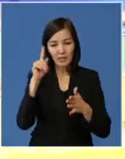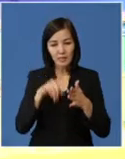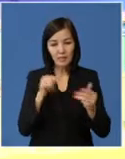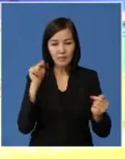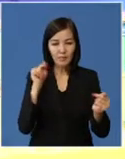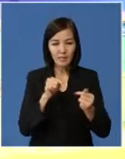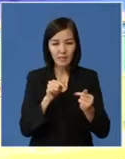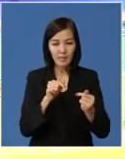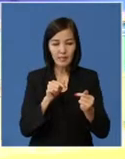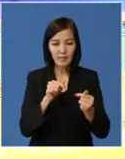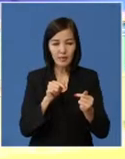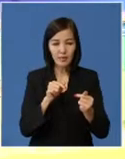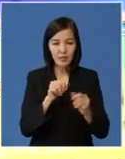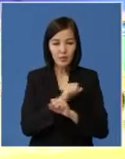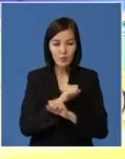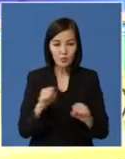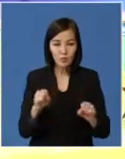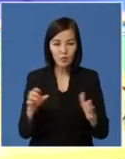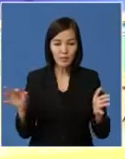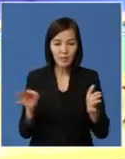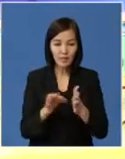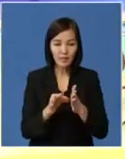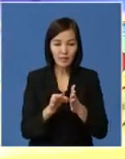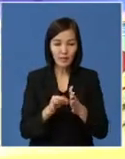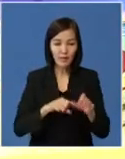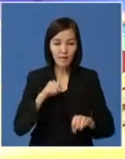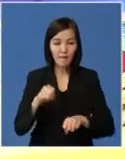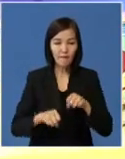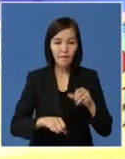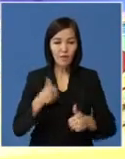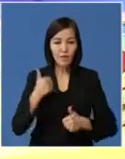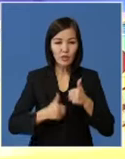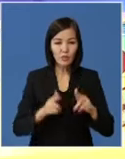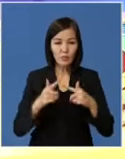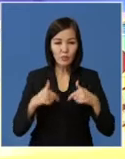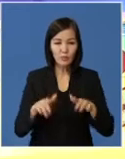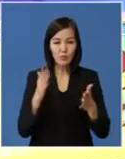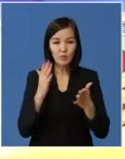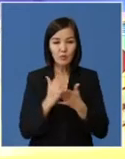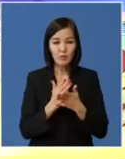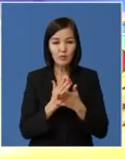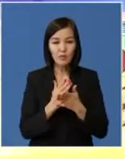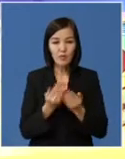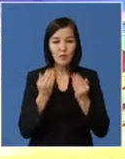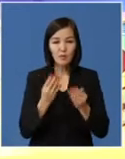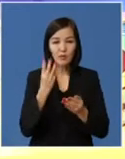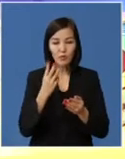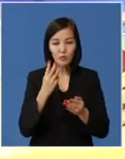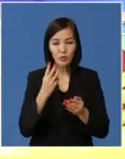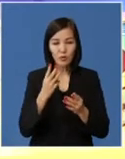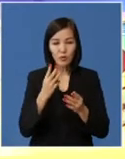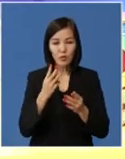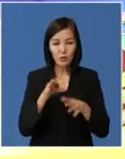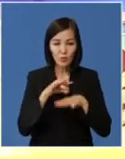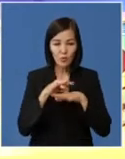қарсы, діни экстремизмге жол жоқ деген мақсатпен біз веложарыс ұйымдастырып отырмыз. Бұл өзі биыл үшінші рет дәстүрлі түрде